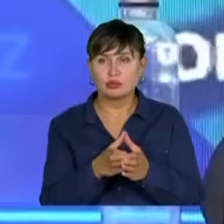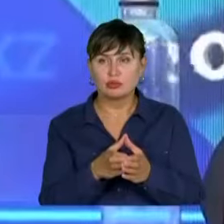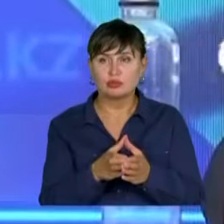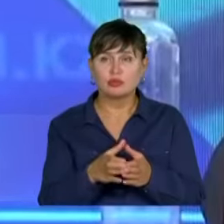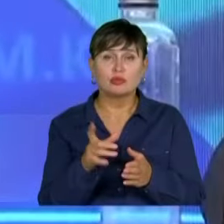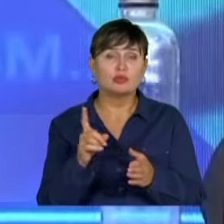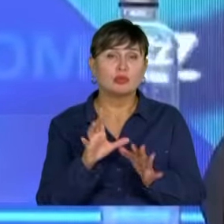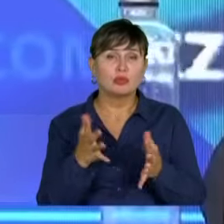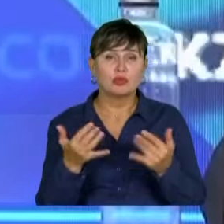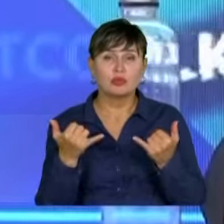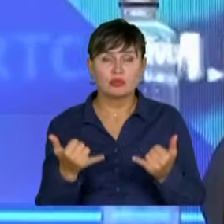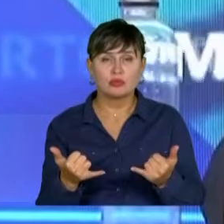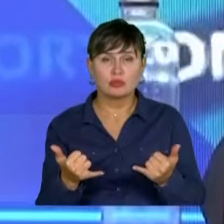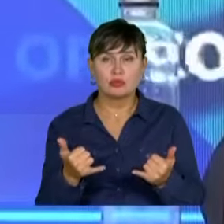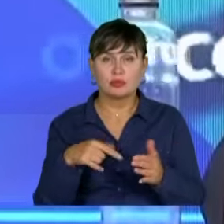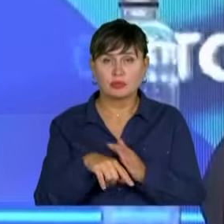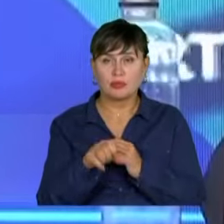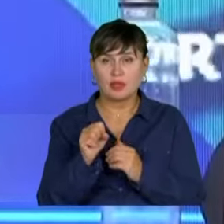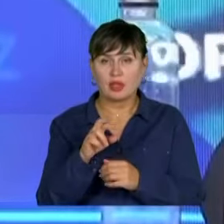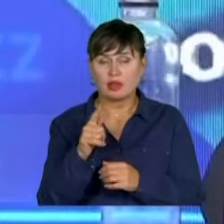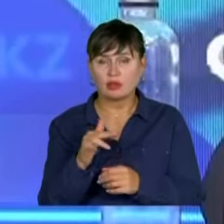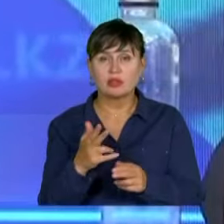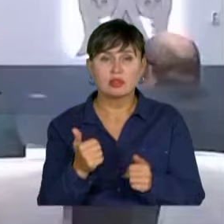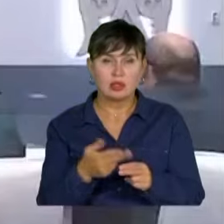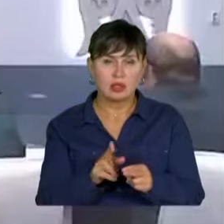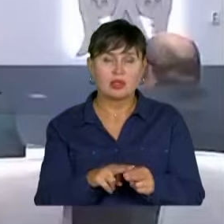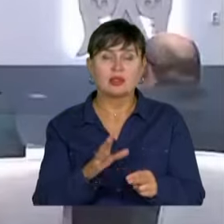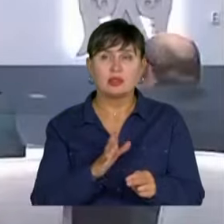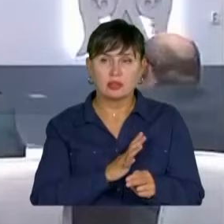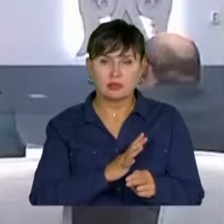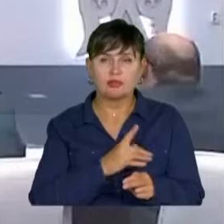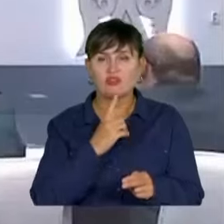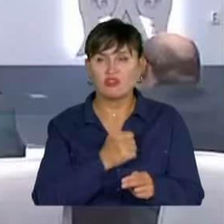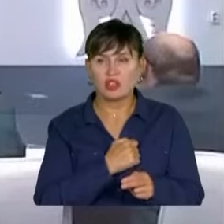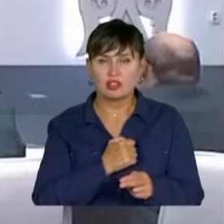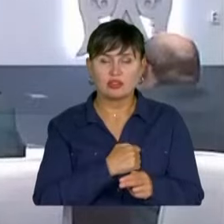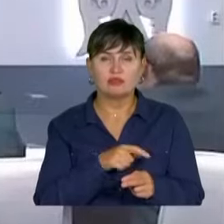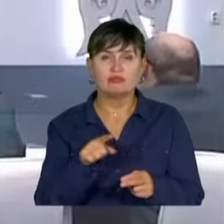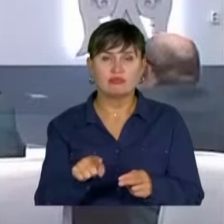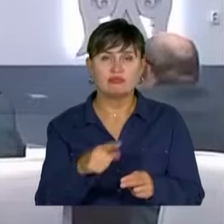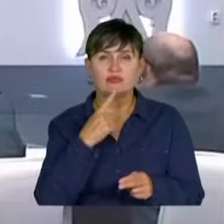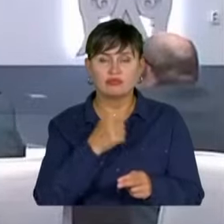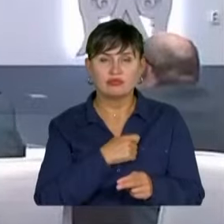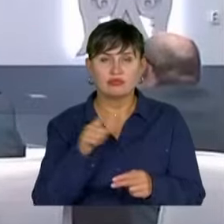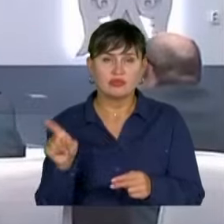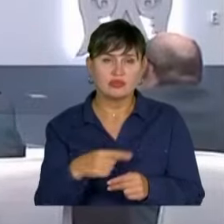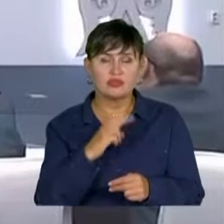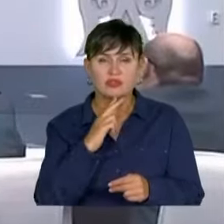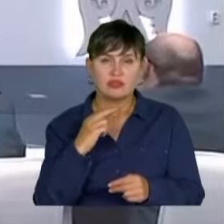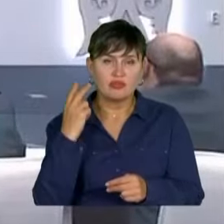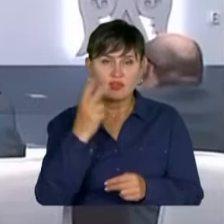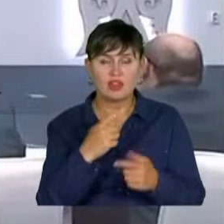то что произошло сегодня в аяском гарнизоне Да этот факт имел место военнослужащий он по призыву на 2 года